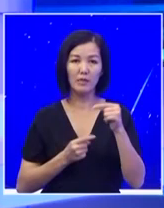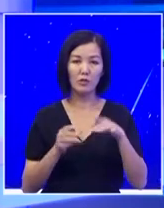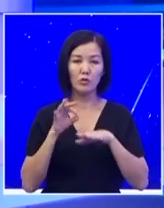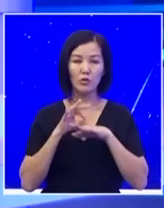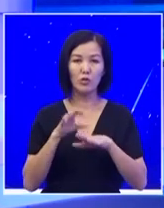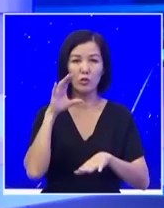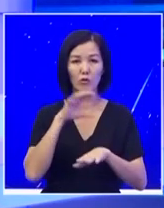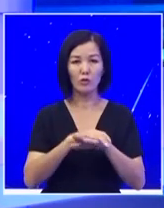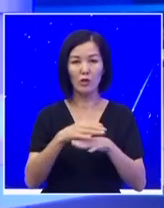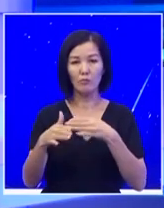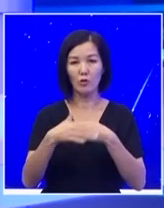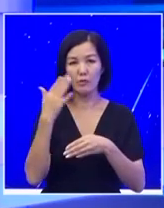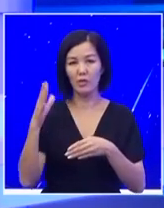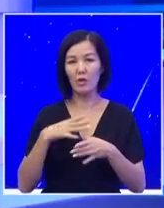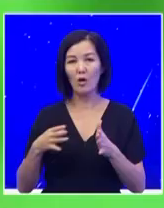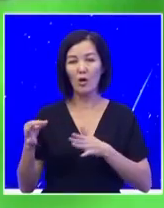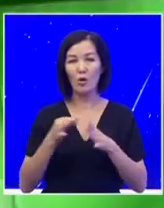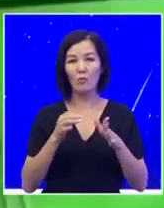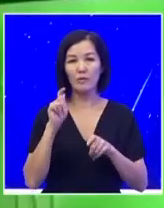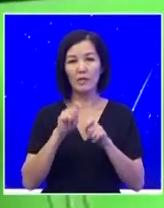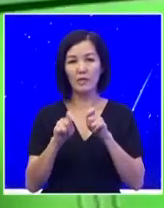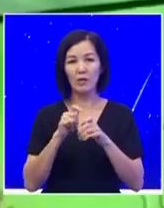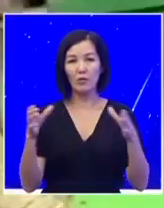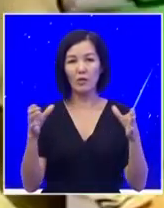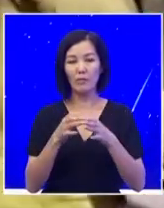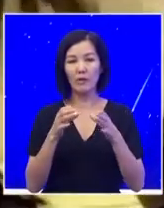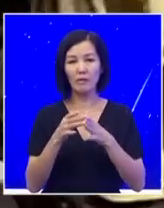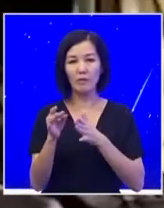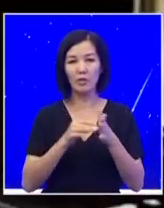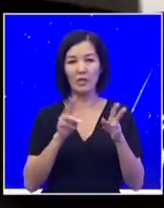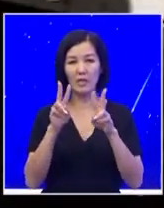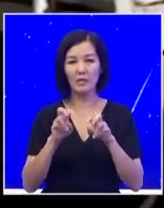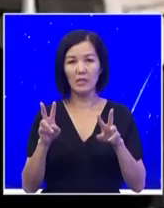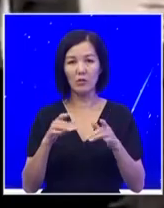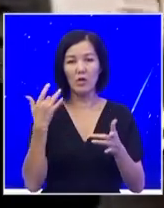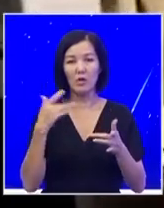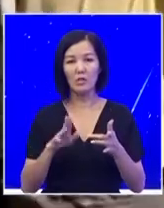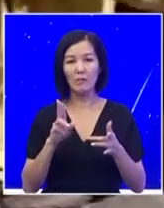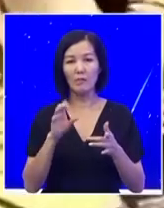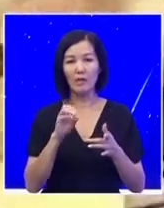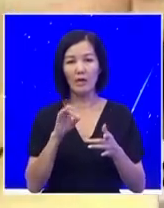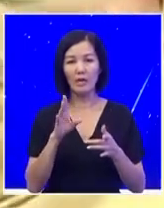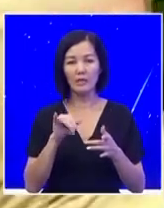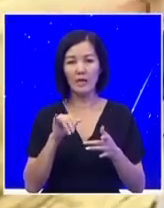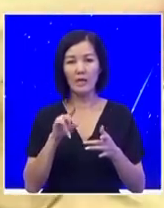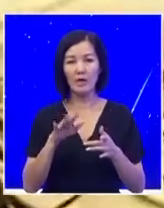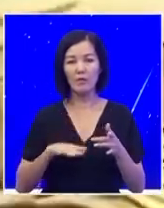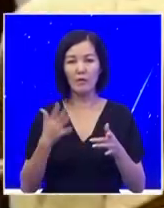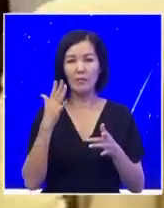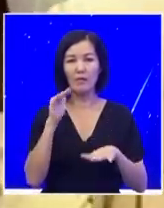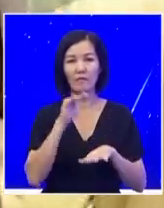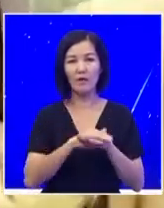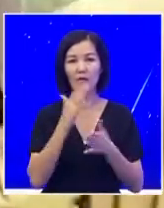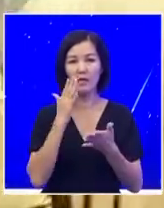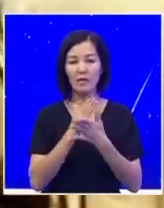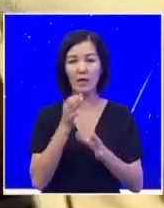жауапкершілікке тартылды. Облыстық экономикалық тергеу департамент өкілдері жедел іздестіру барысында Жамбыл, Қарасай, Іле ауданында 5 деректі